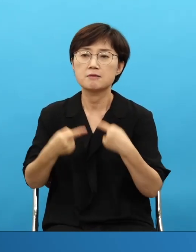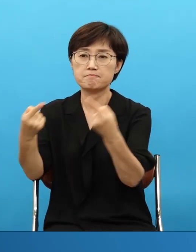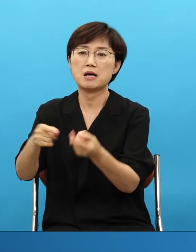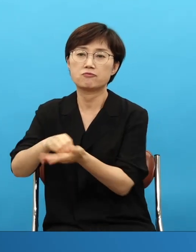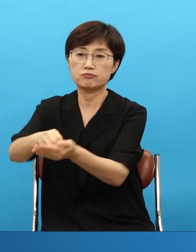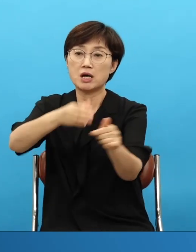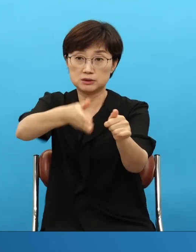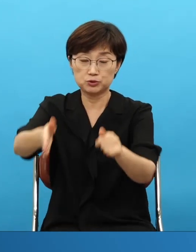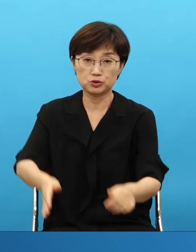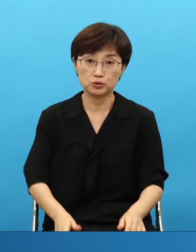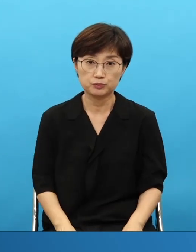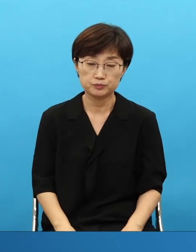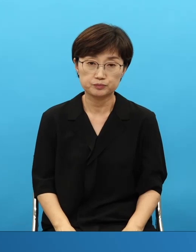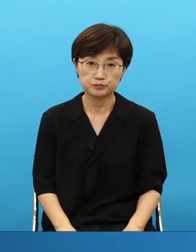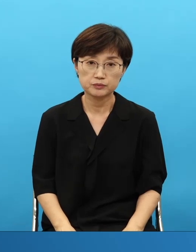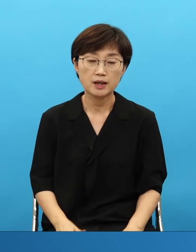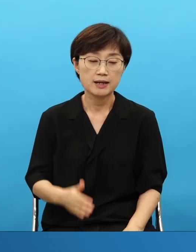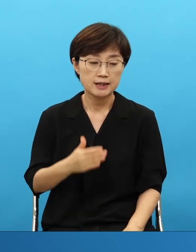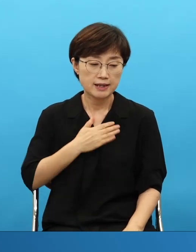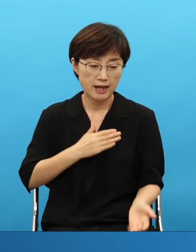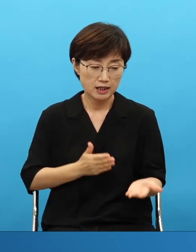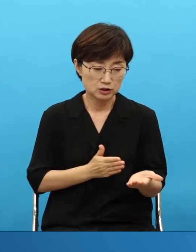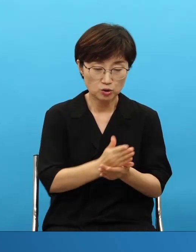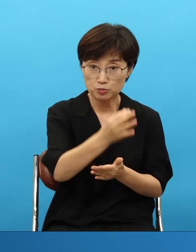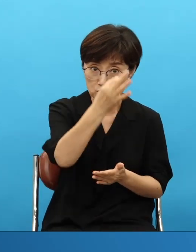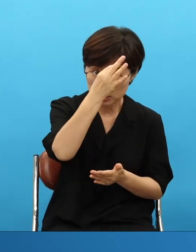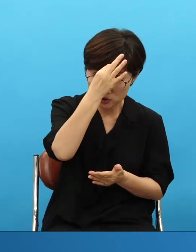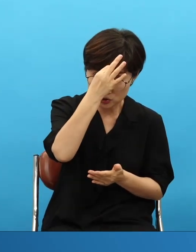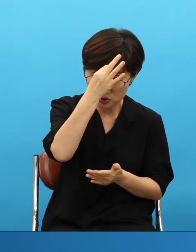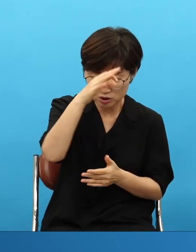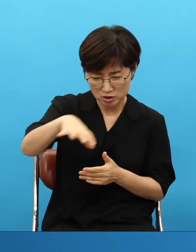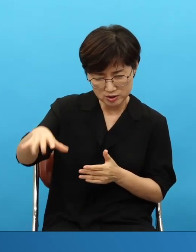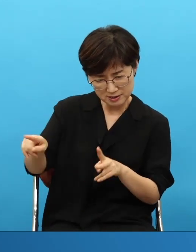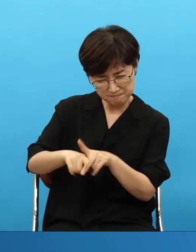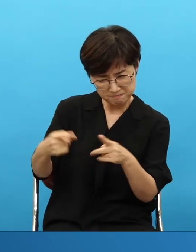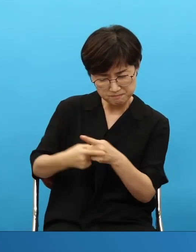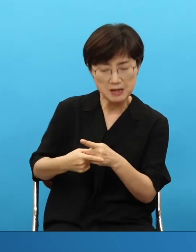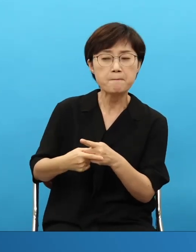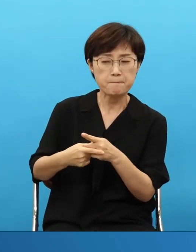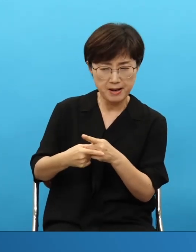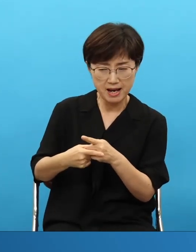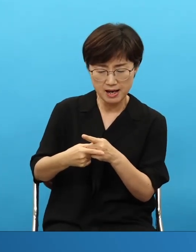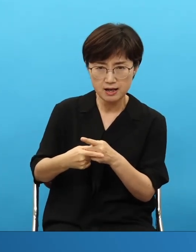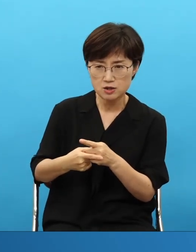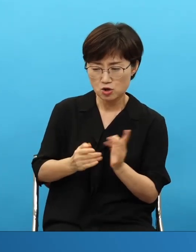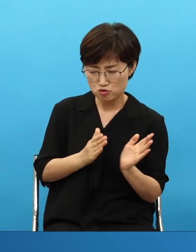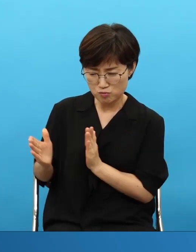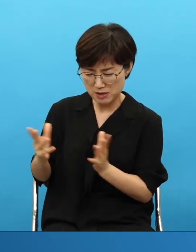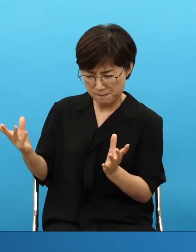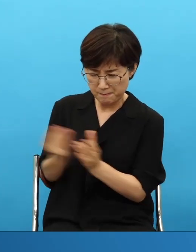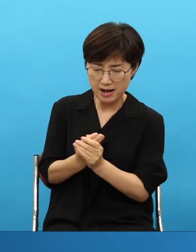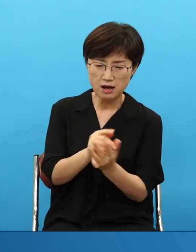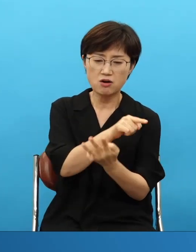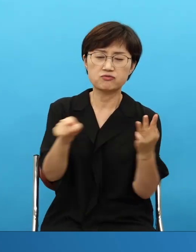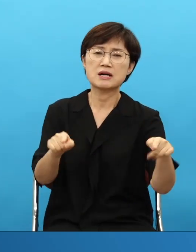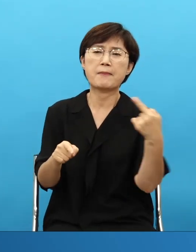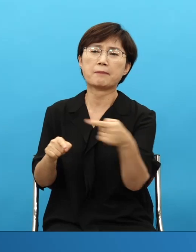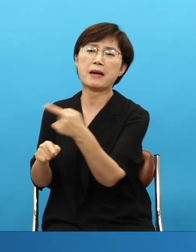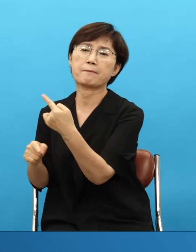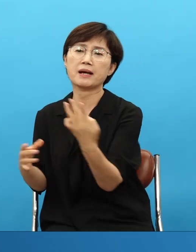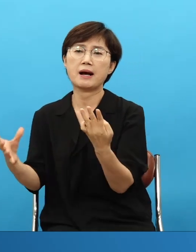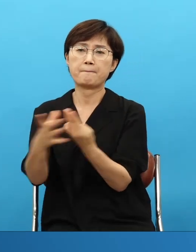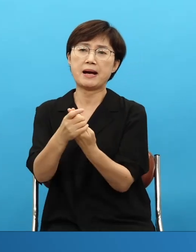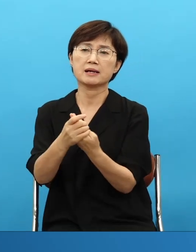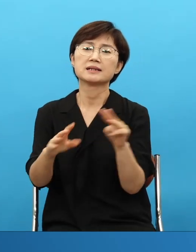시스템, 还有系统, 딱 준비하세요. 全部准备好。 자, 왜 그러냐? 为什么? 렘넌트들은 평생 놓치지